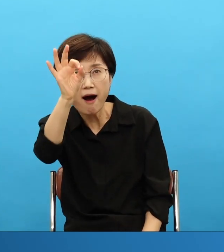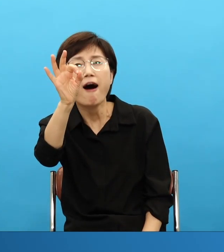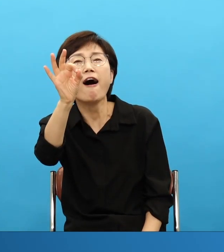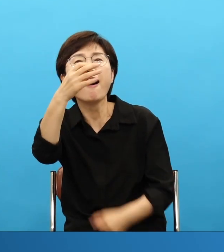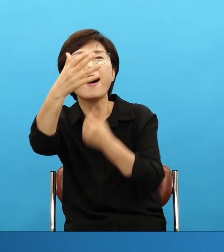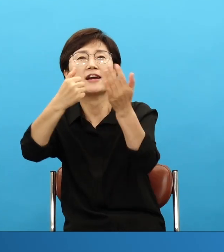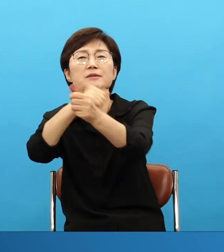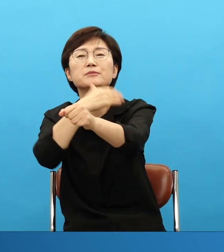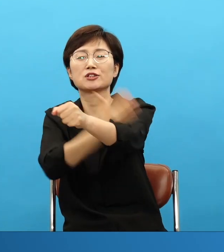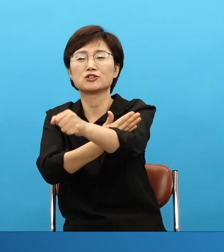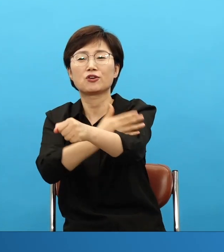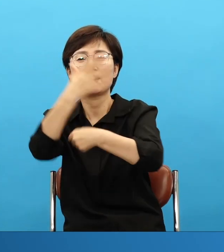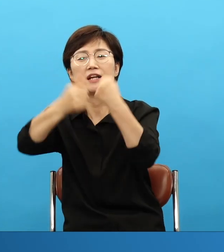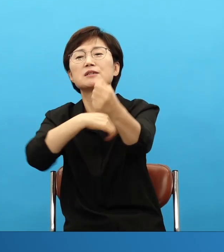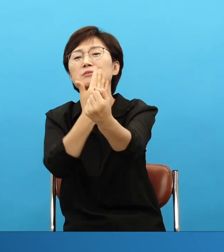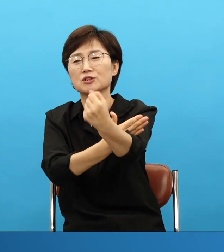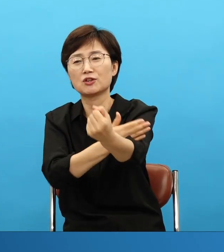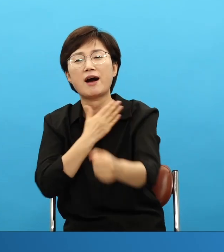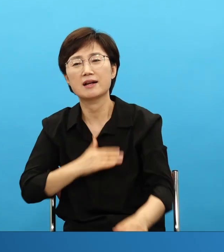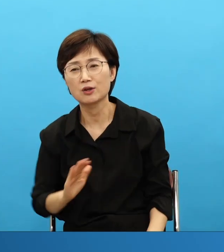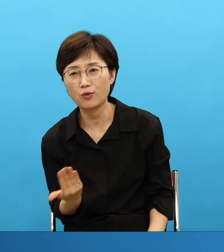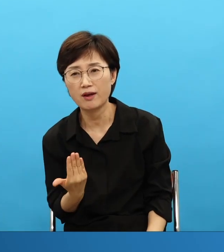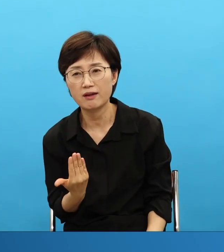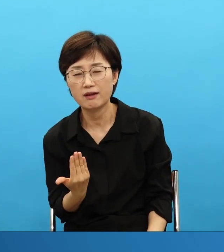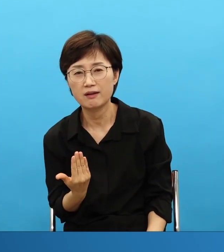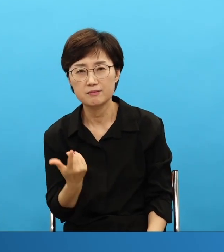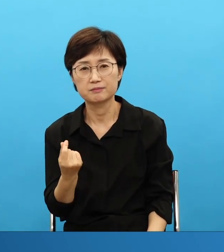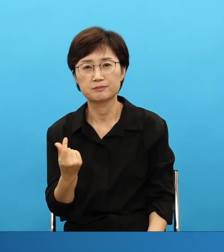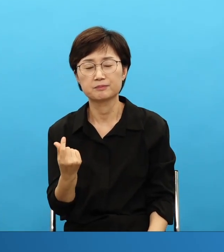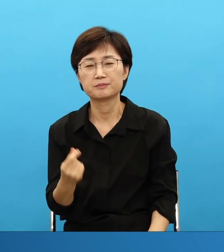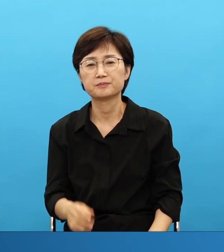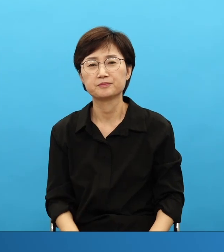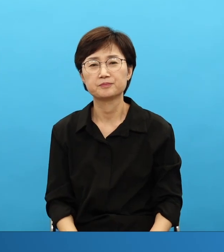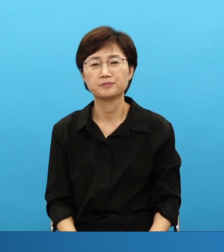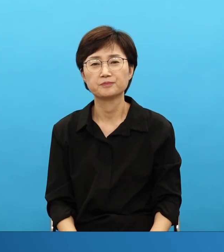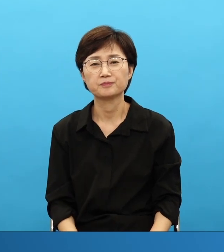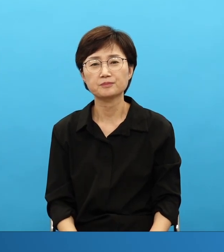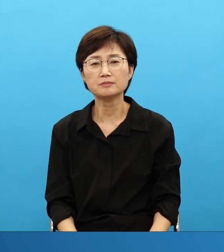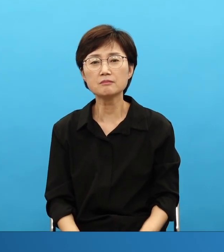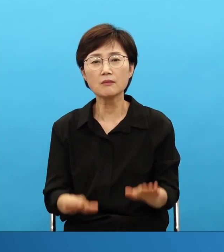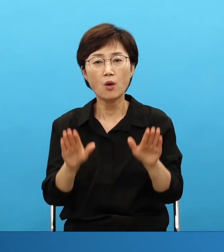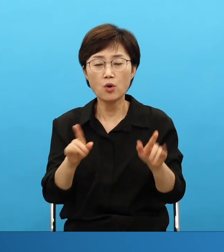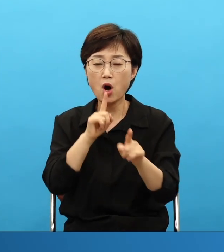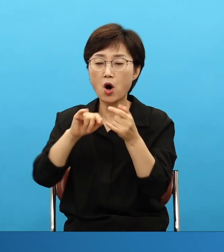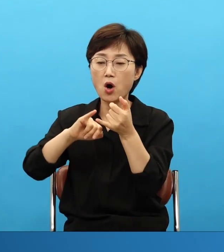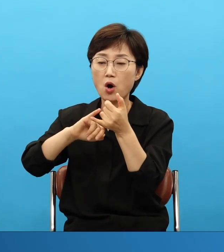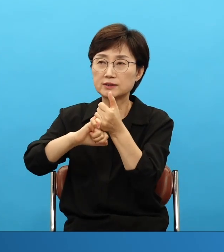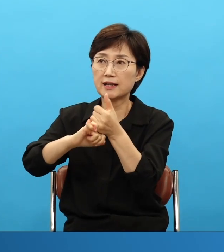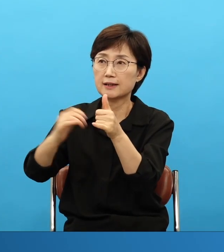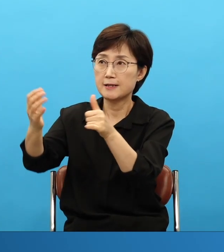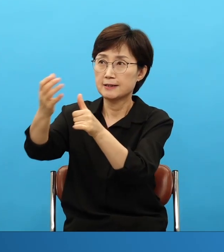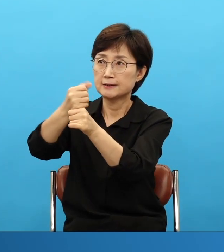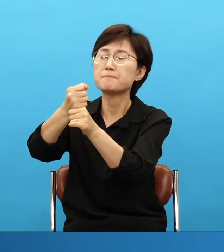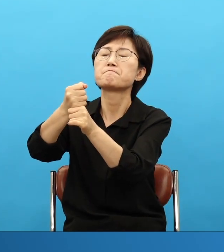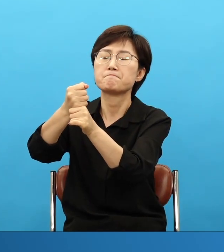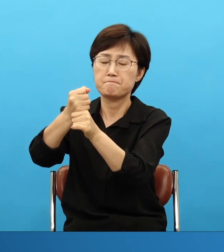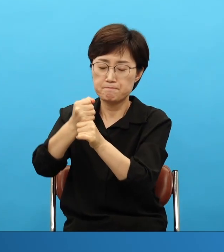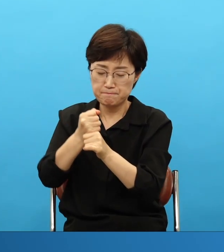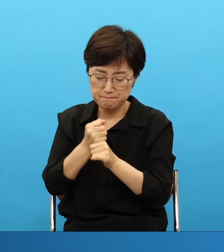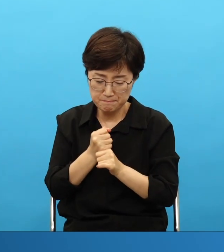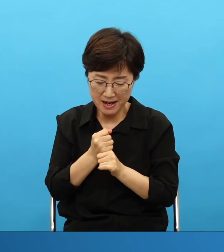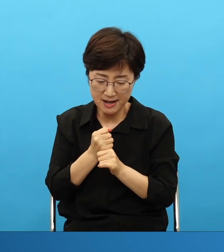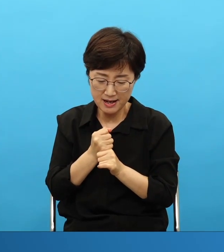것이다는 하지마세요 그 말은 뭔 말입니까이 언약을 누리기 위해서면 가장